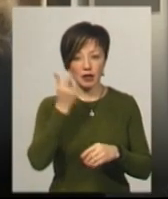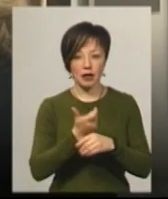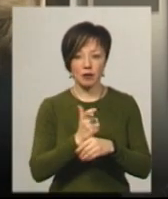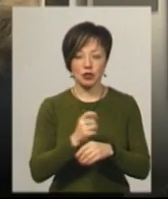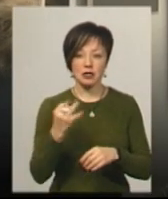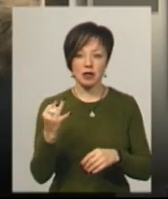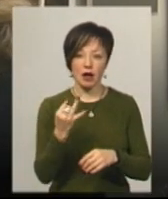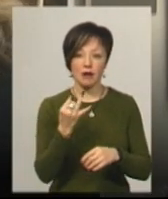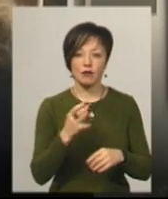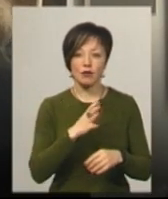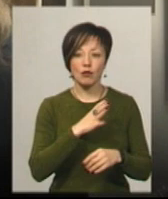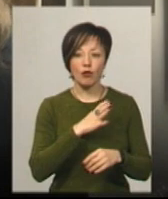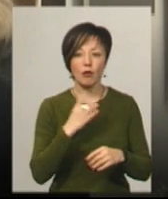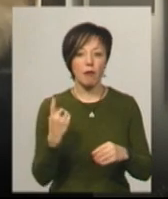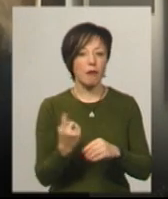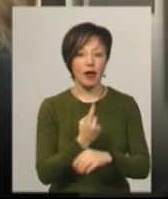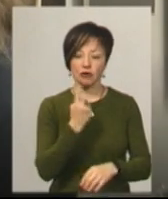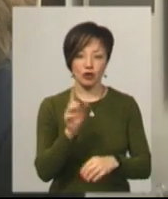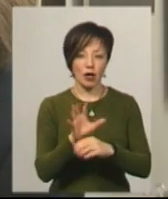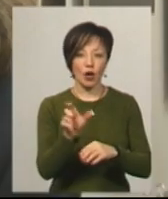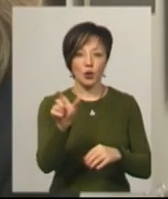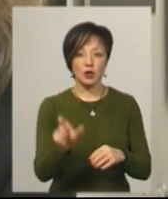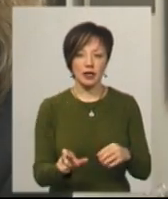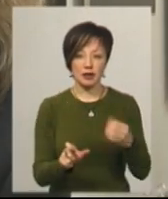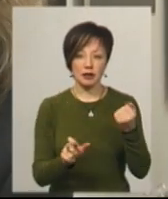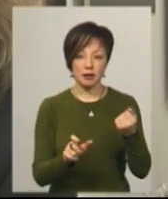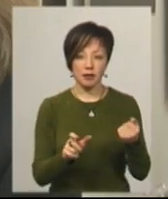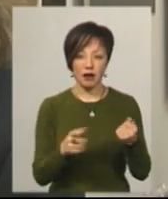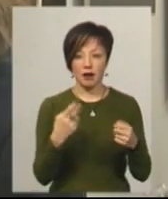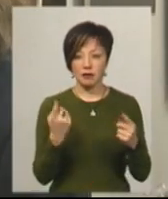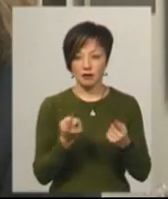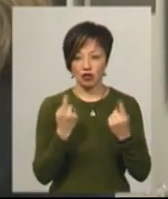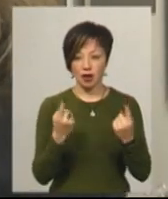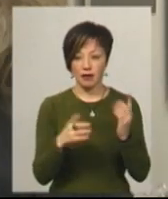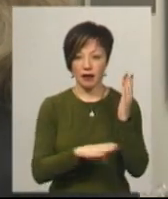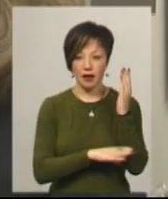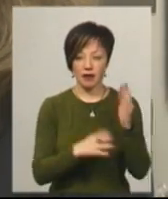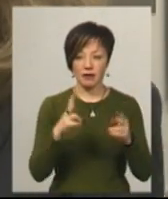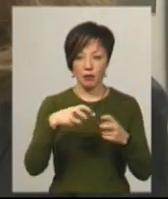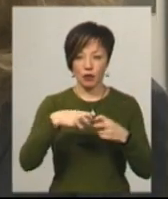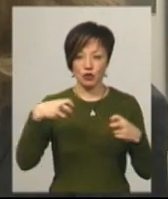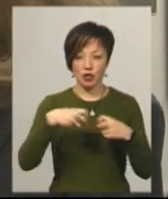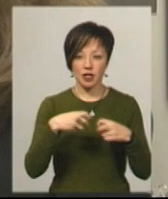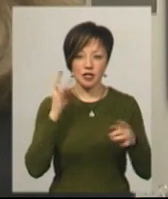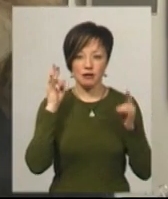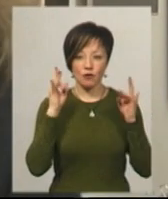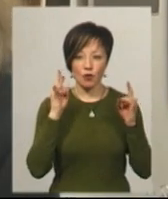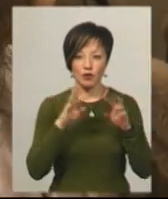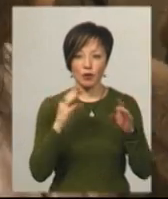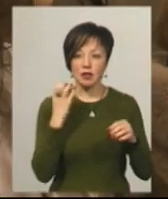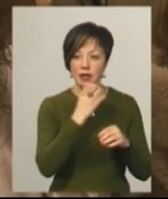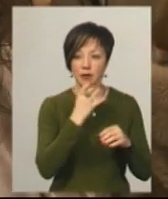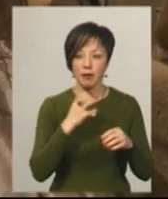цікава, тому що це був практично перший кадр. Людина тримає незвичайний шмат дерева, дві пружинки і створює звук, схожий на звуки